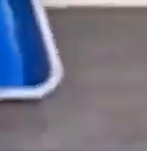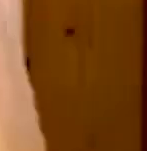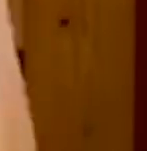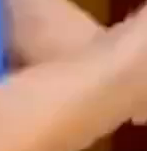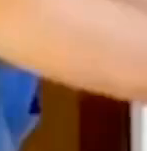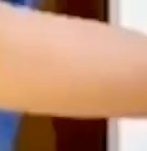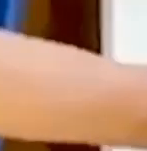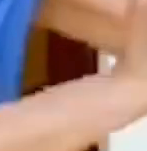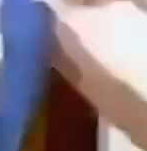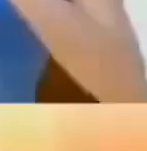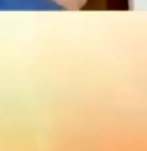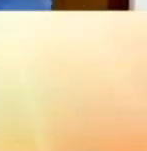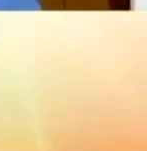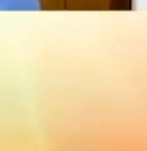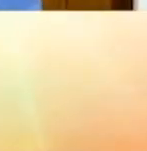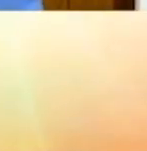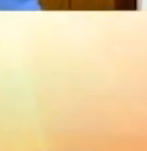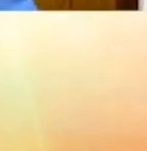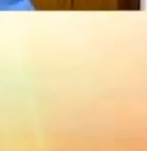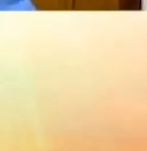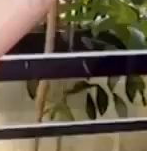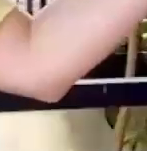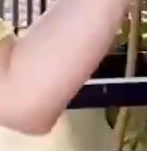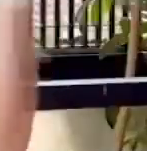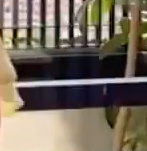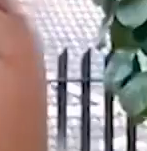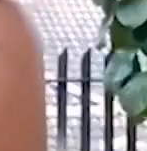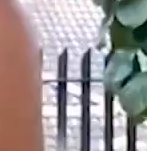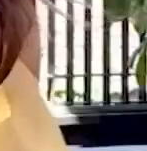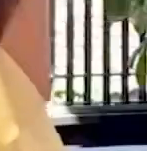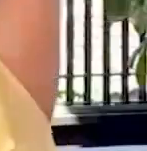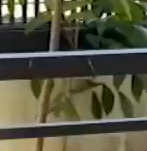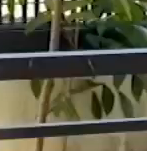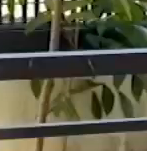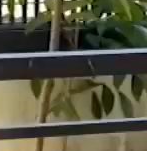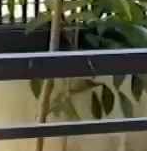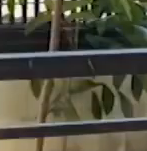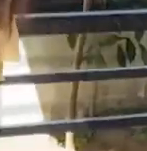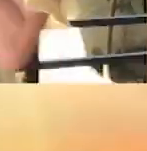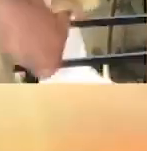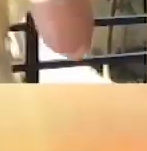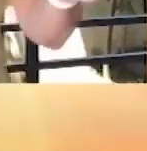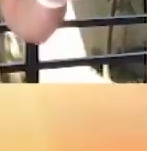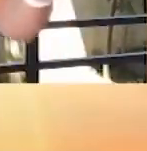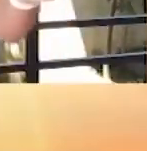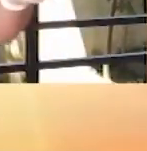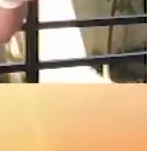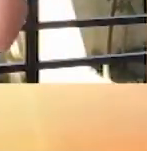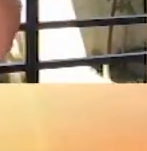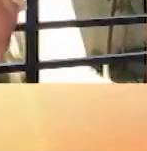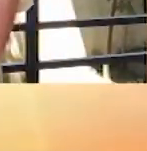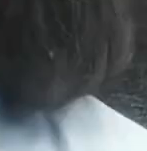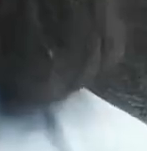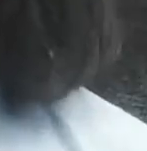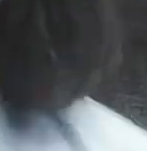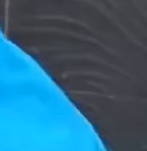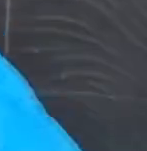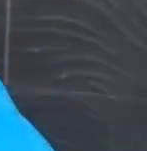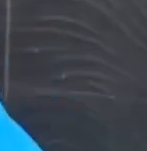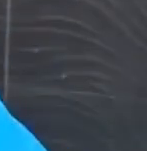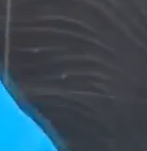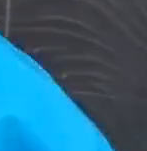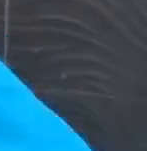Sa unang hirit, unang-una ka. Sa unang hirit, sabisyong totoo ang lang. Sa unang hirit,